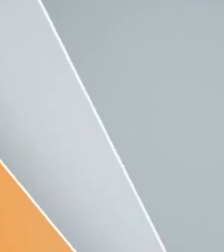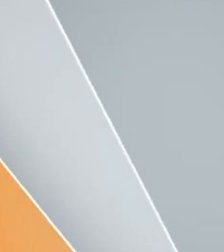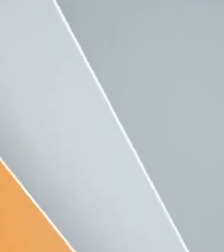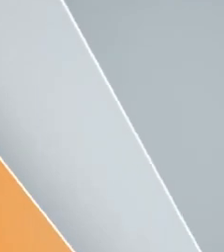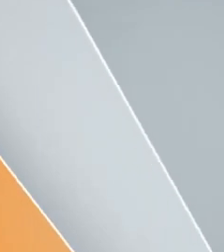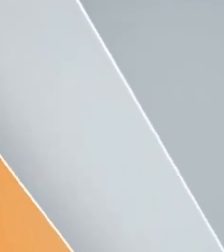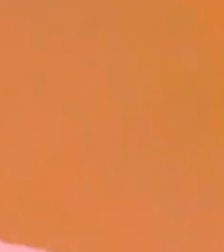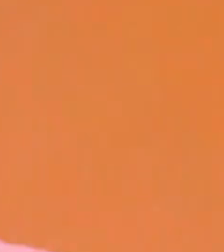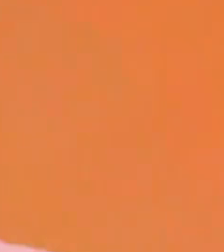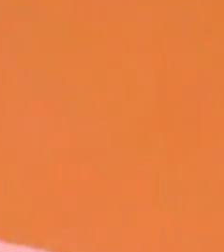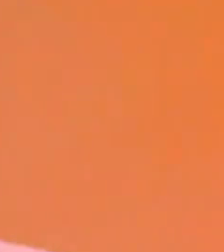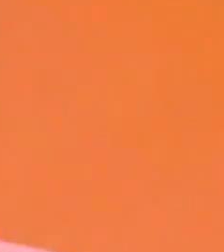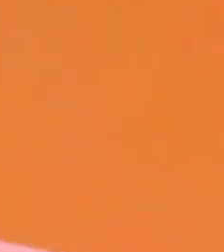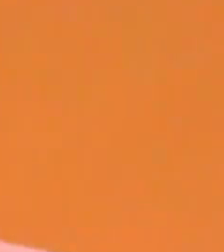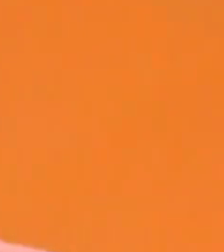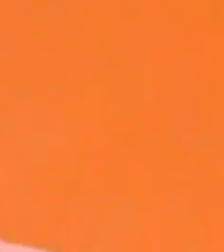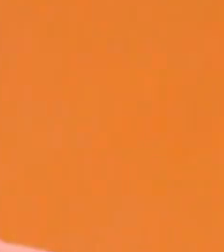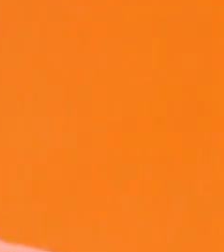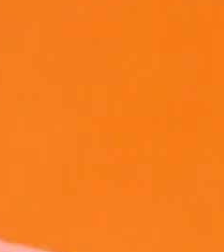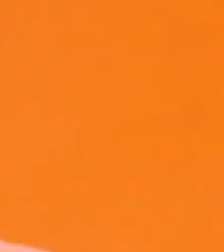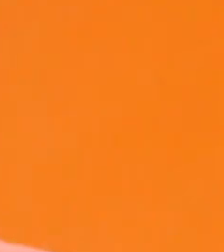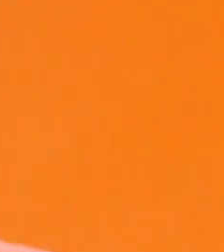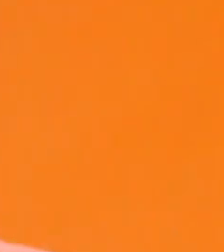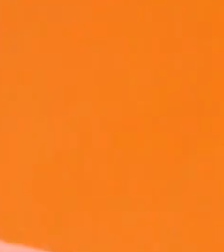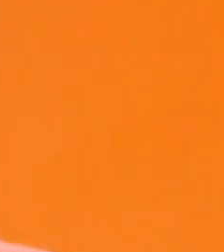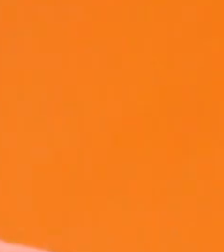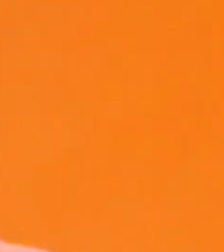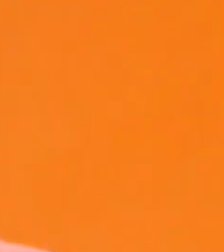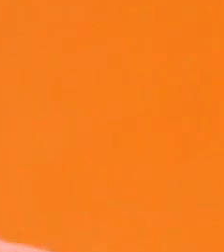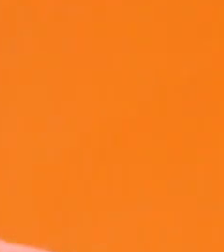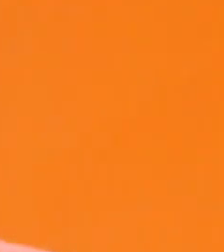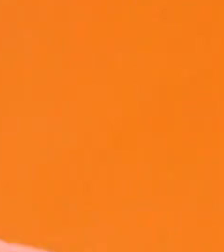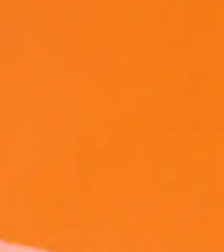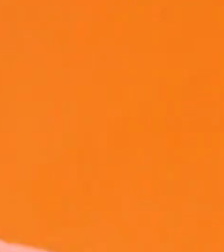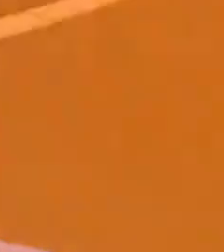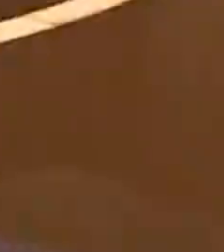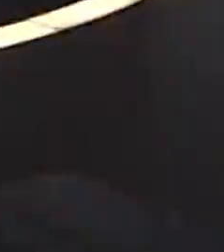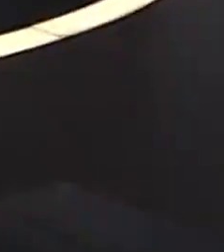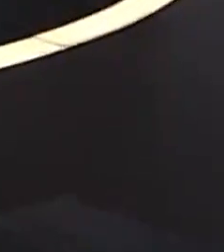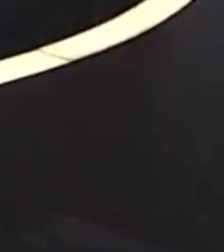Ana haber bültenimizin sonuna geldik. Yarın akşam görüşmek üzere. İyi akşamlar.